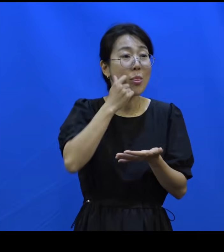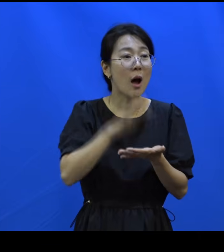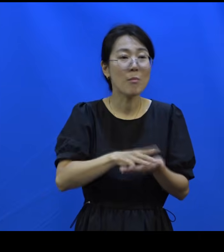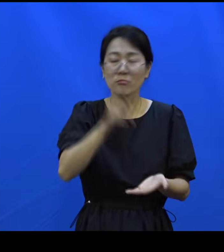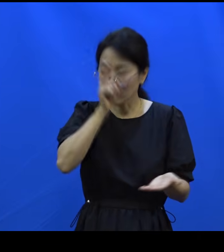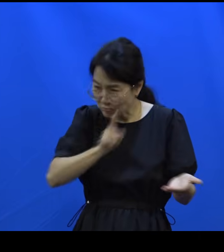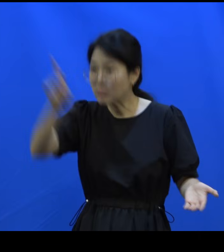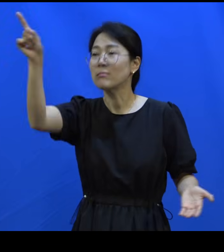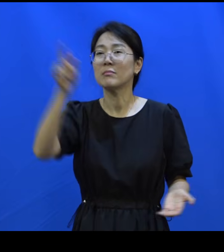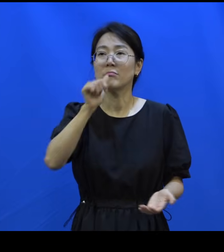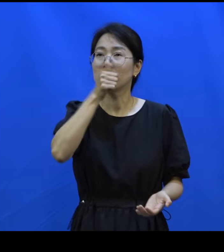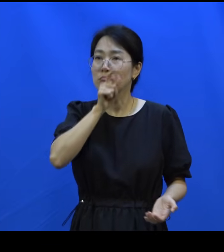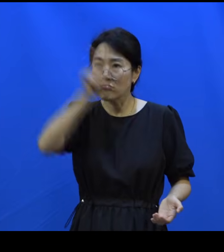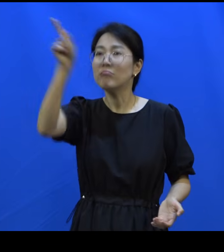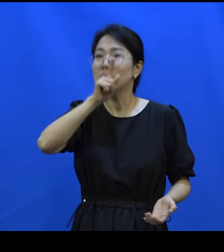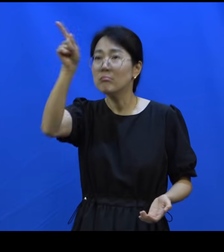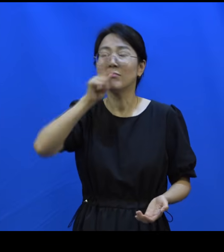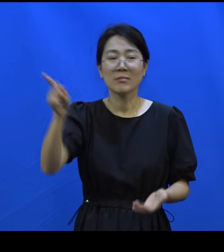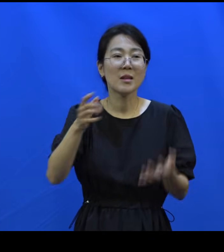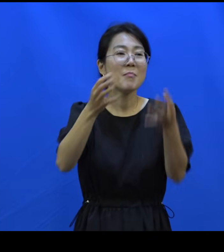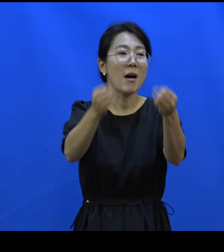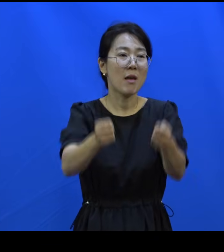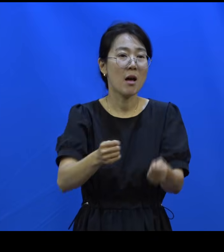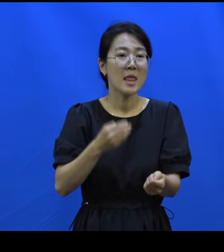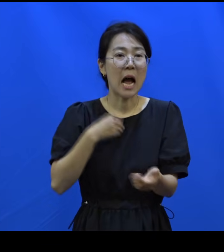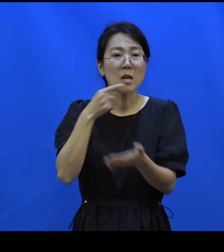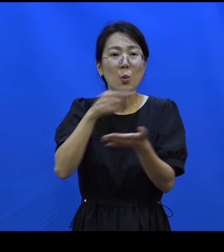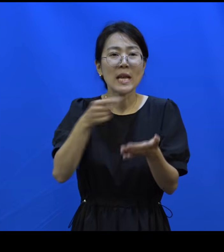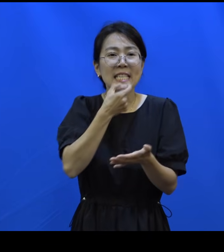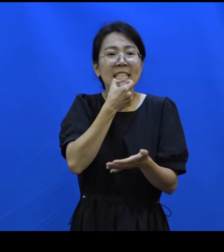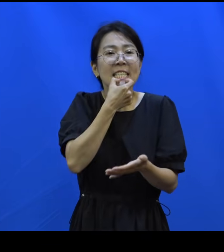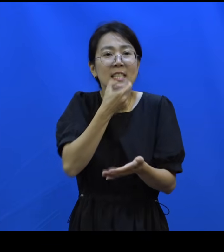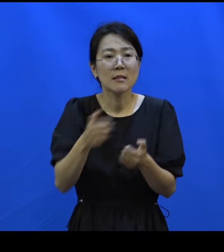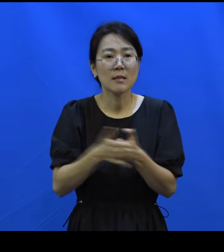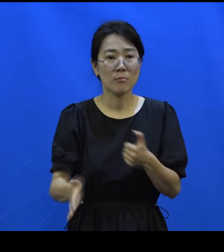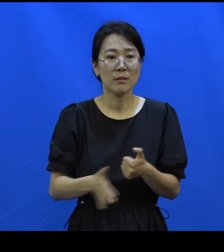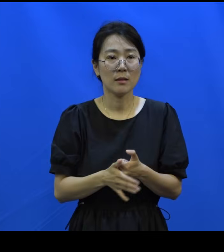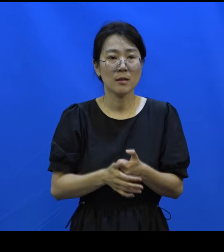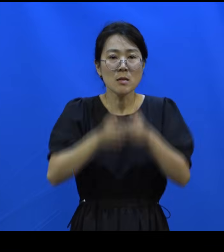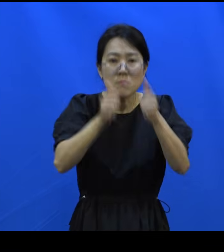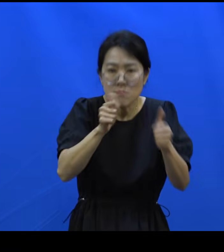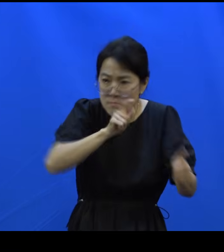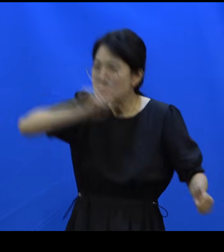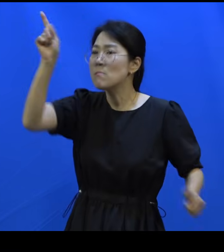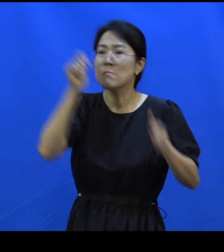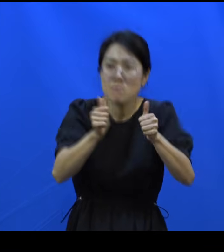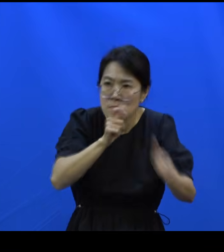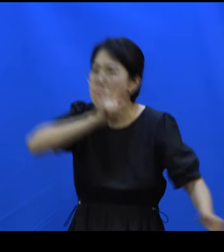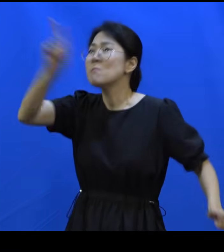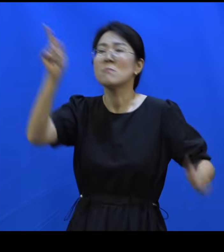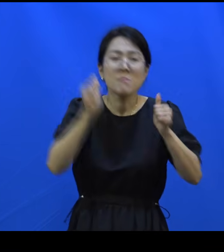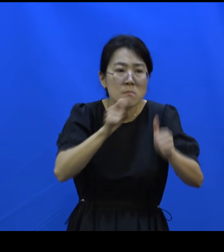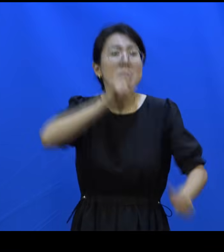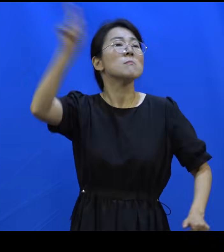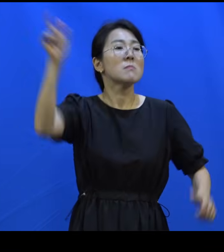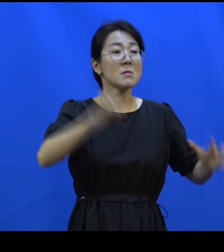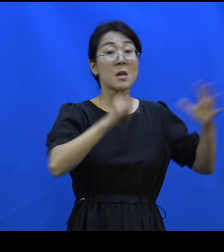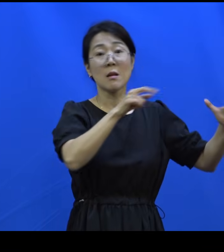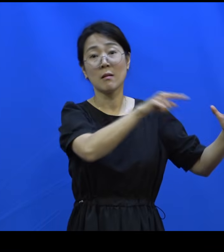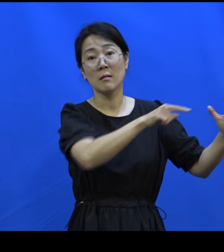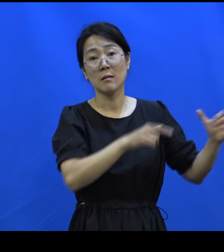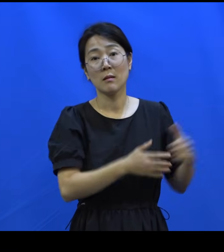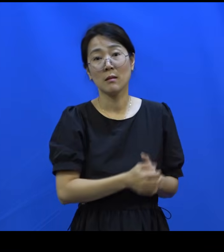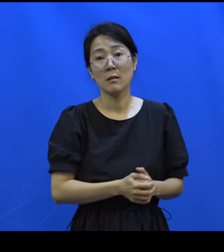내 권리를 지킬 건가? 부당한 대우와 재판을 받는 듯 하면 끝까지 가는 거잖아요. 그